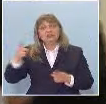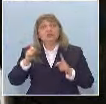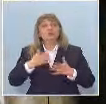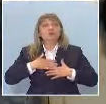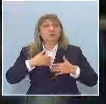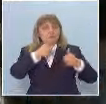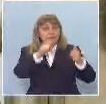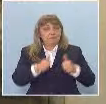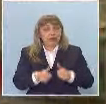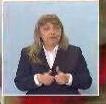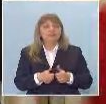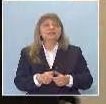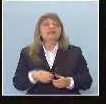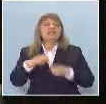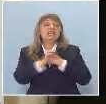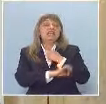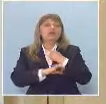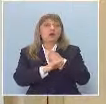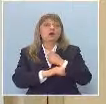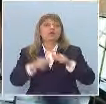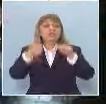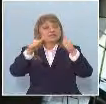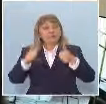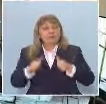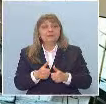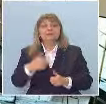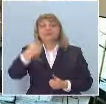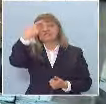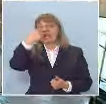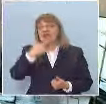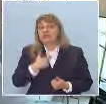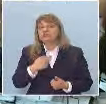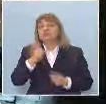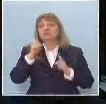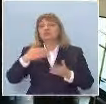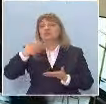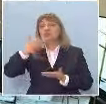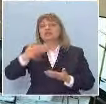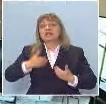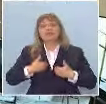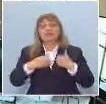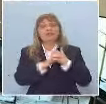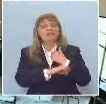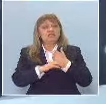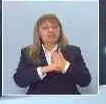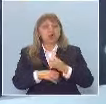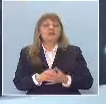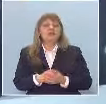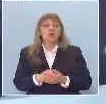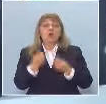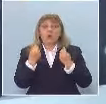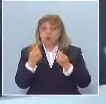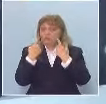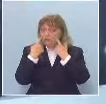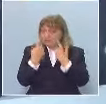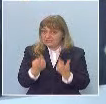Историята са паметниците, историята са личностите, които разказват своите спомени. Историята е навсякъде около нас и е хубаво да я виждат. Това